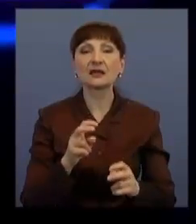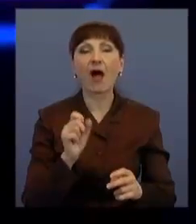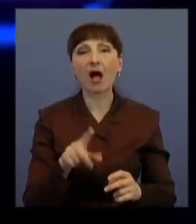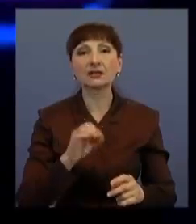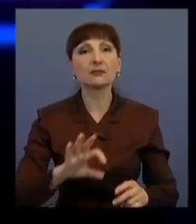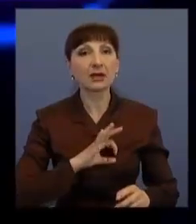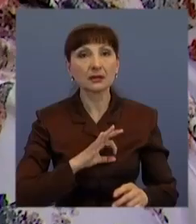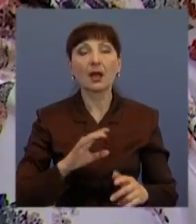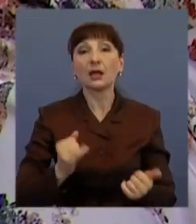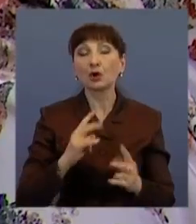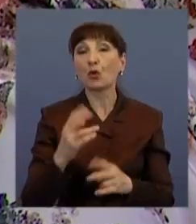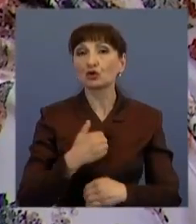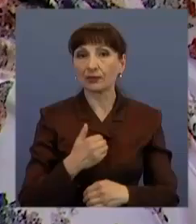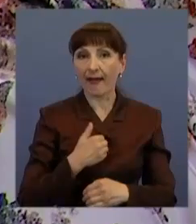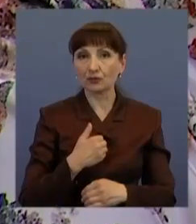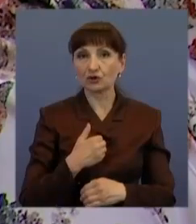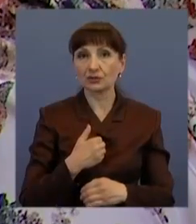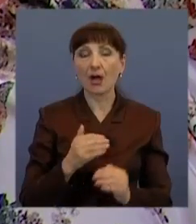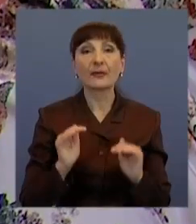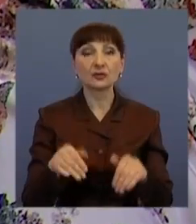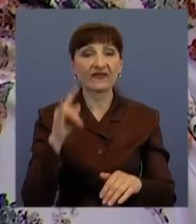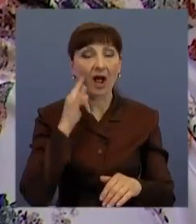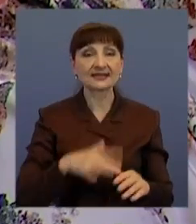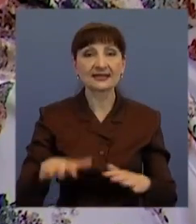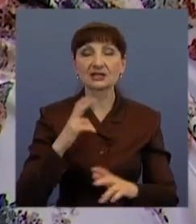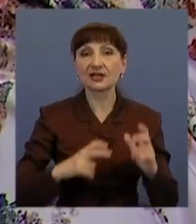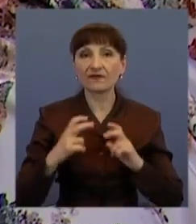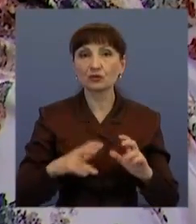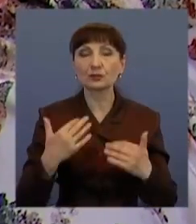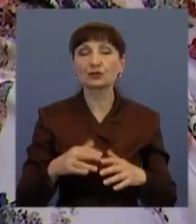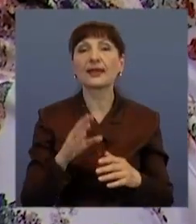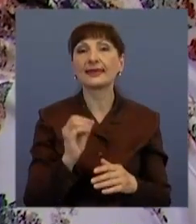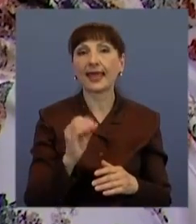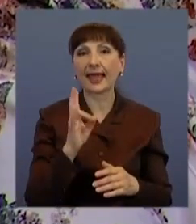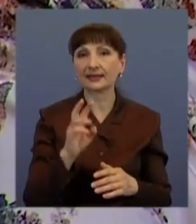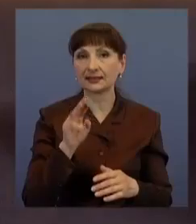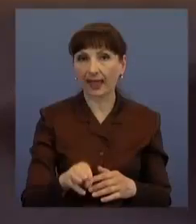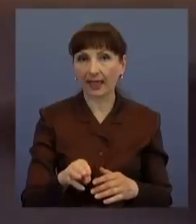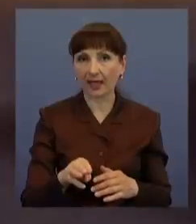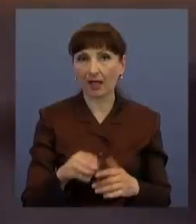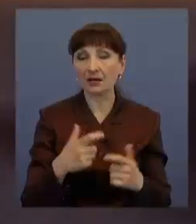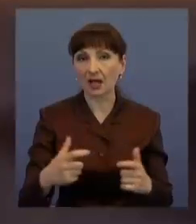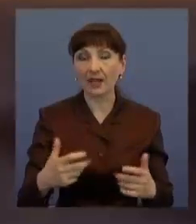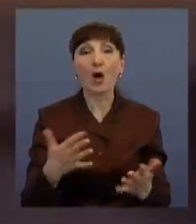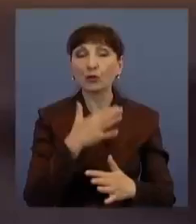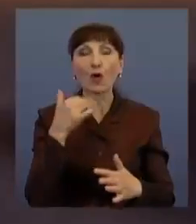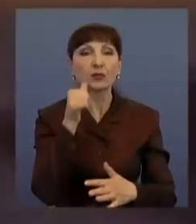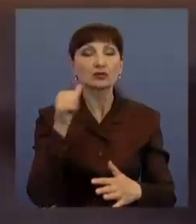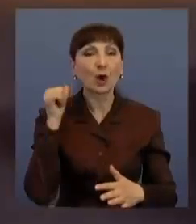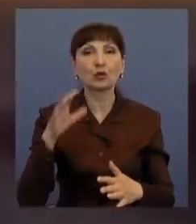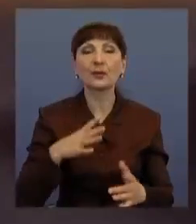уже потом желающие поступать в казахстанские вузы сдают ЕНТ. Ну, вообще, довольно много, да, было в прошлом